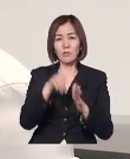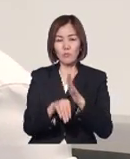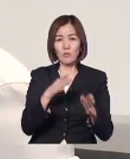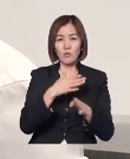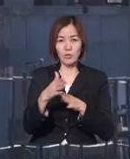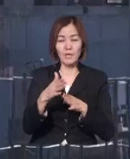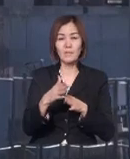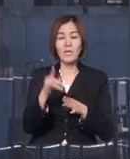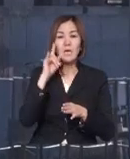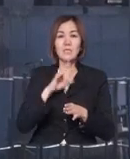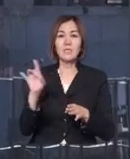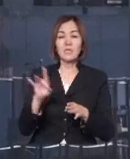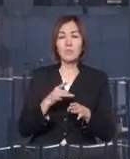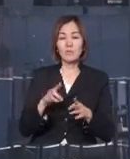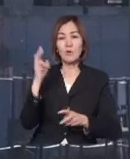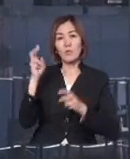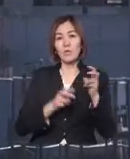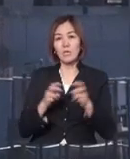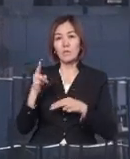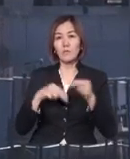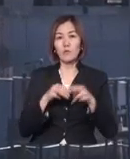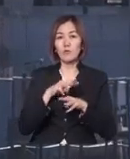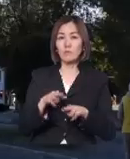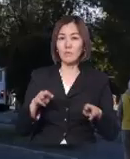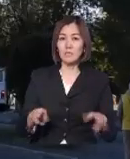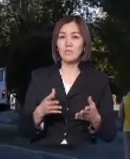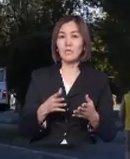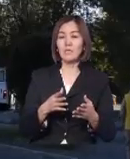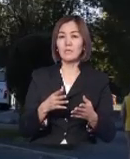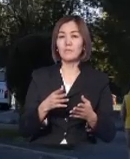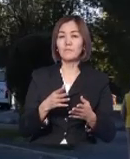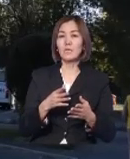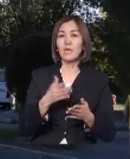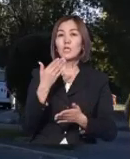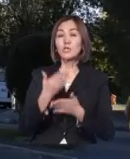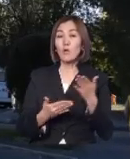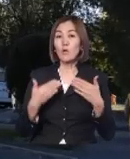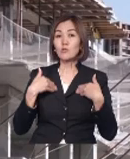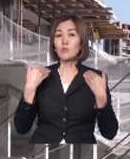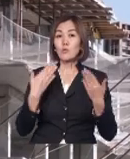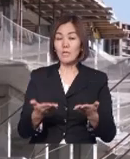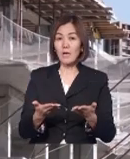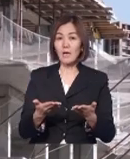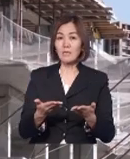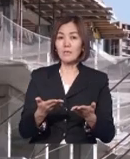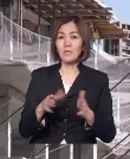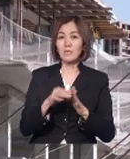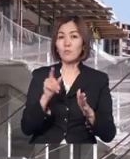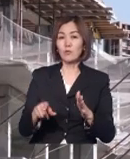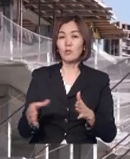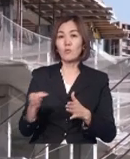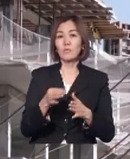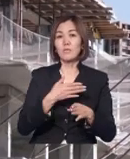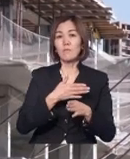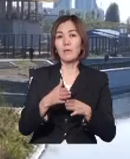бөлініпті. Қазақстан Республикасы өнеркәсіп және құрылыс министрі Қанат Шарлапаевқа сауал жолдаған депутаттың айтуынша, аталмыш облысқа